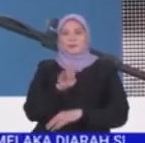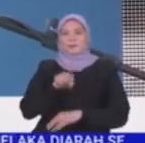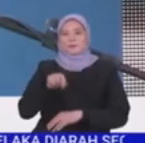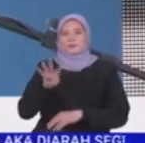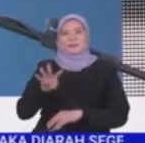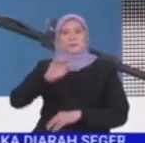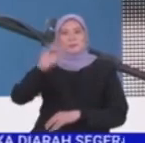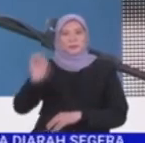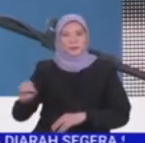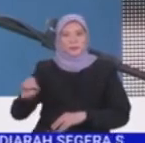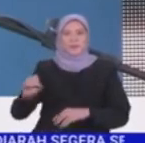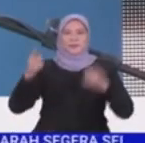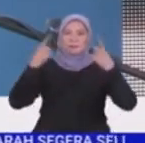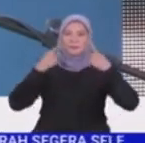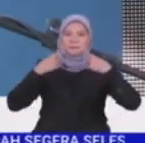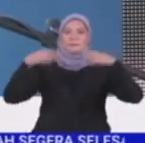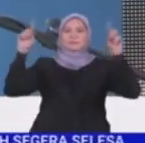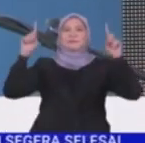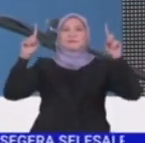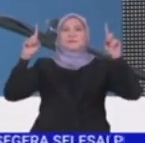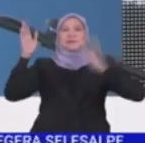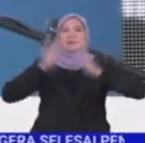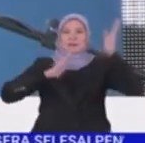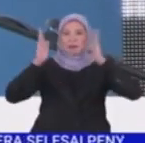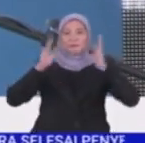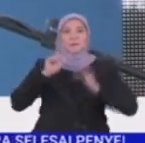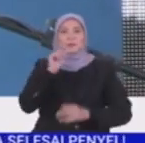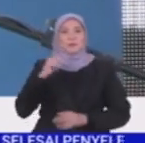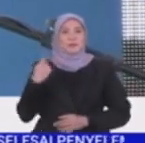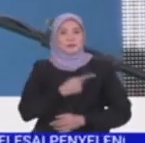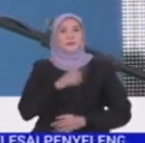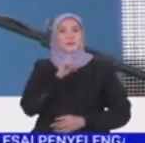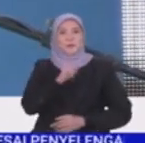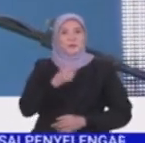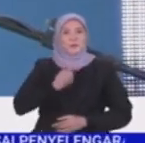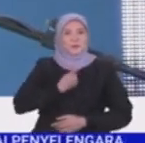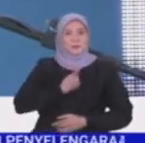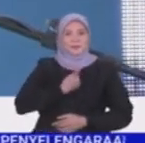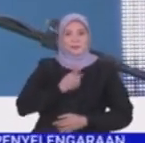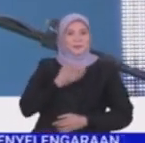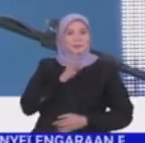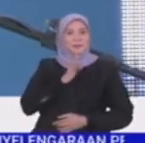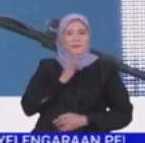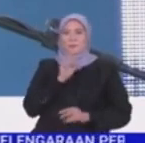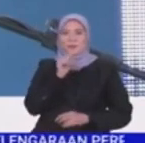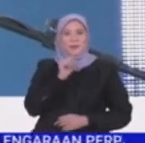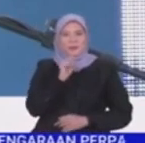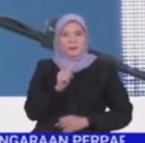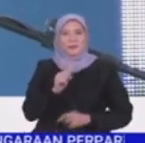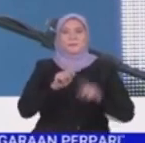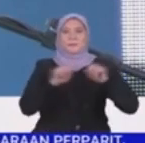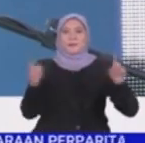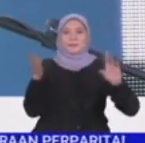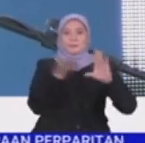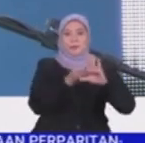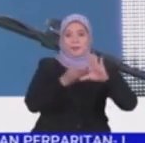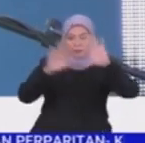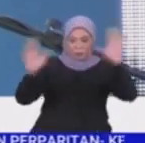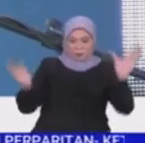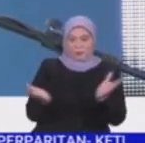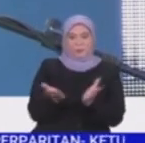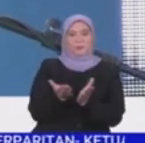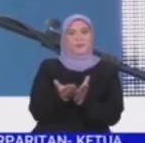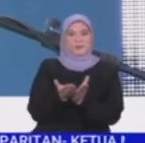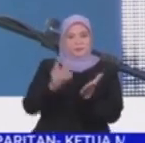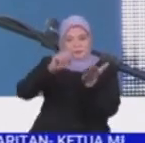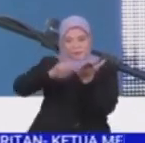4.4%. Dan kejayaan ini bukan kita yang mengaku sendiri-sendiri, tetapi Bank Dunia